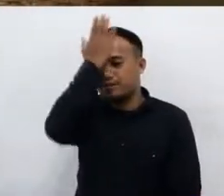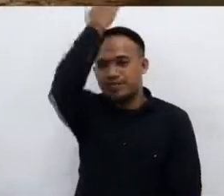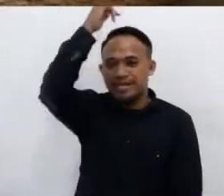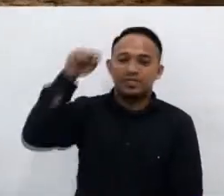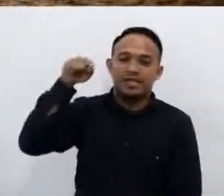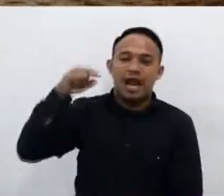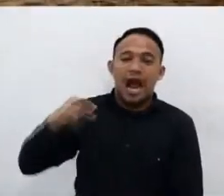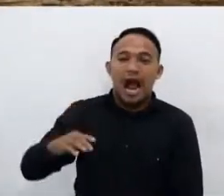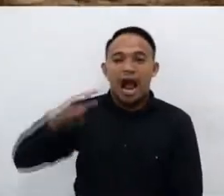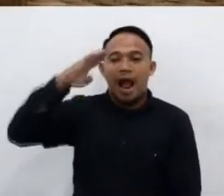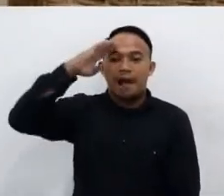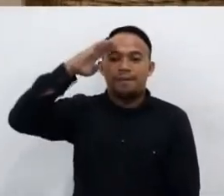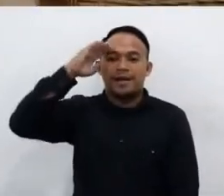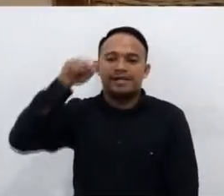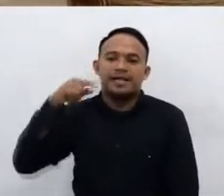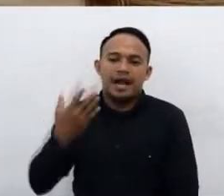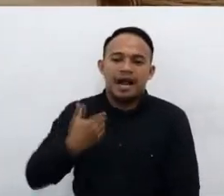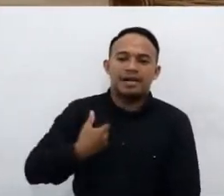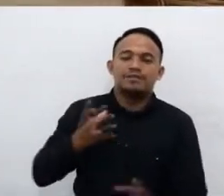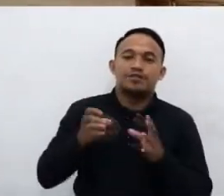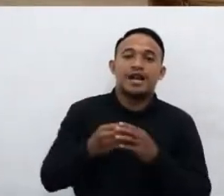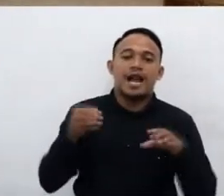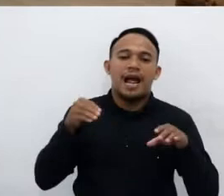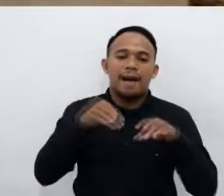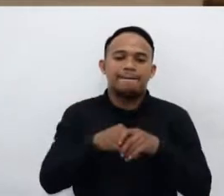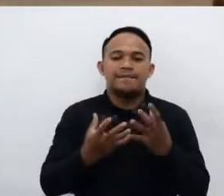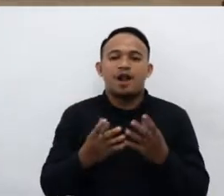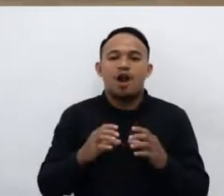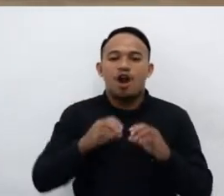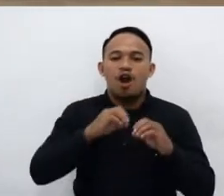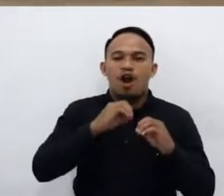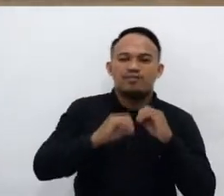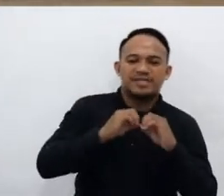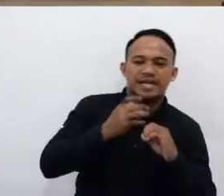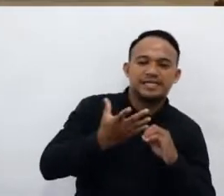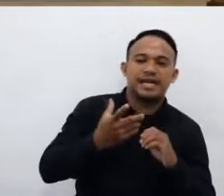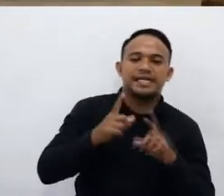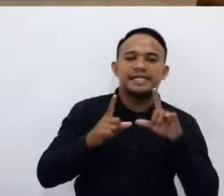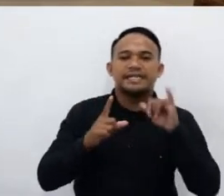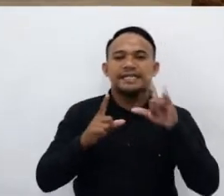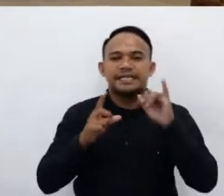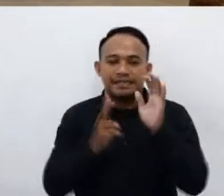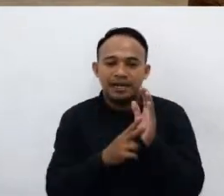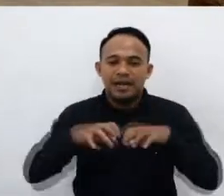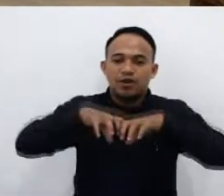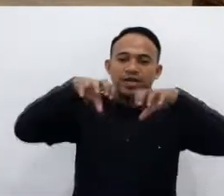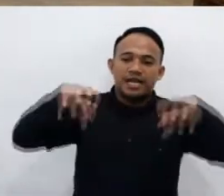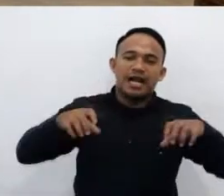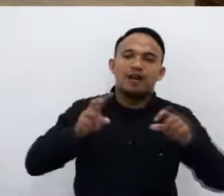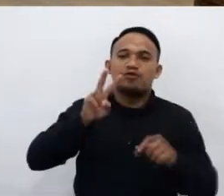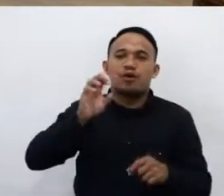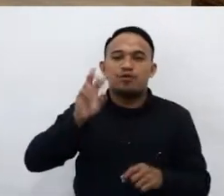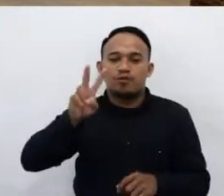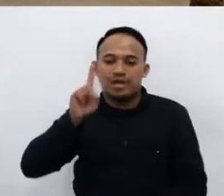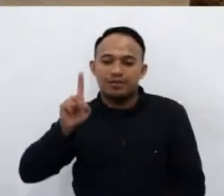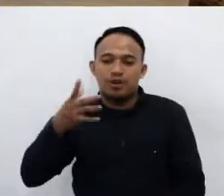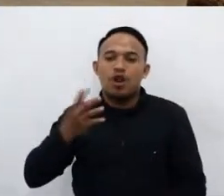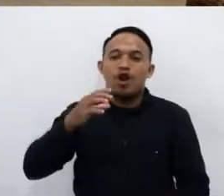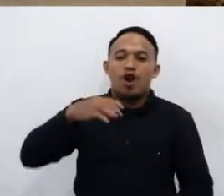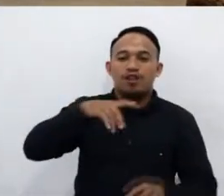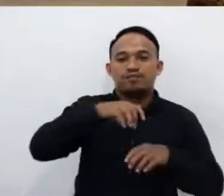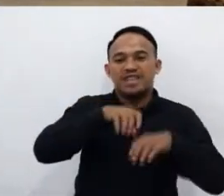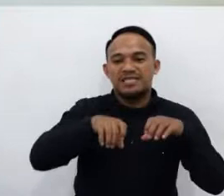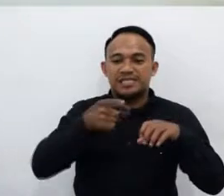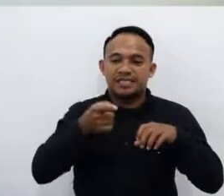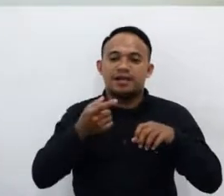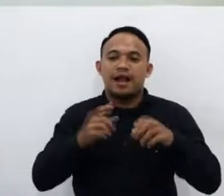Polda Gorontalo menggelar apel gelar pasukan dalam rangka operasi Lilin Otanaha 2021.